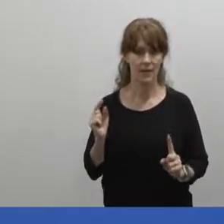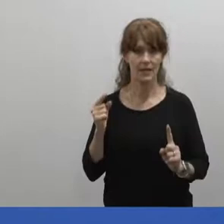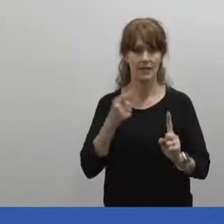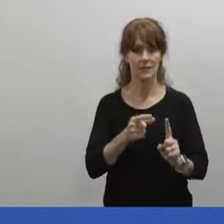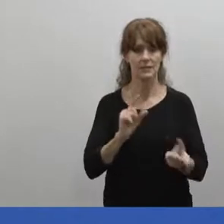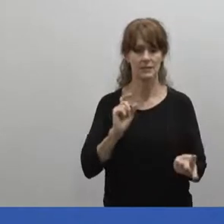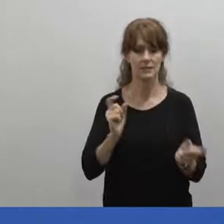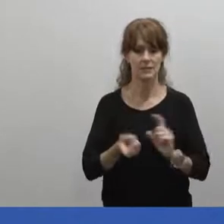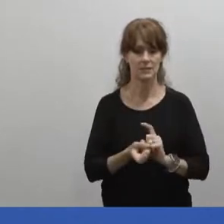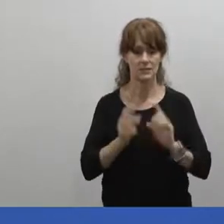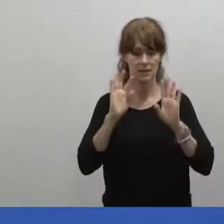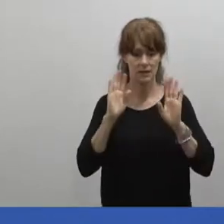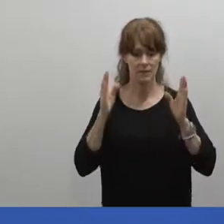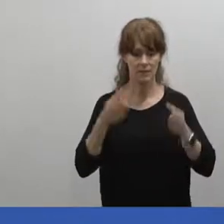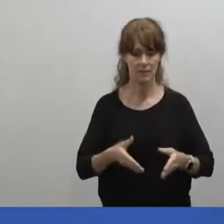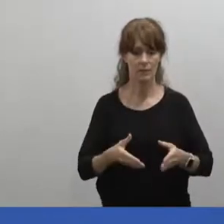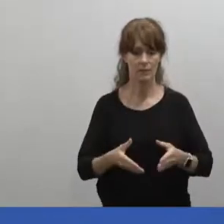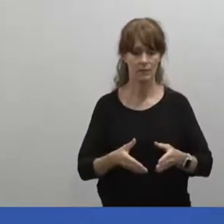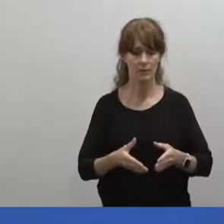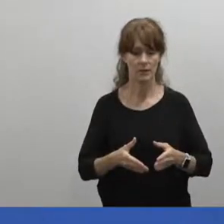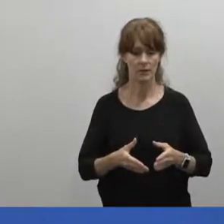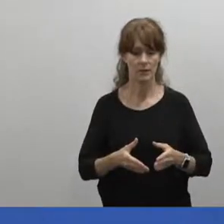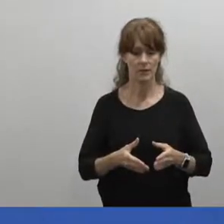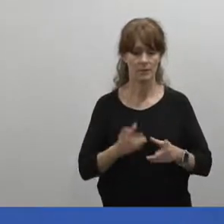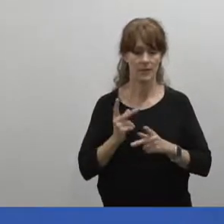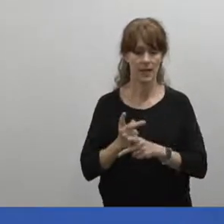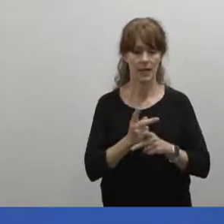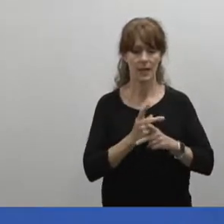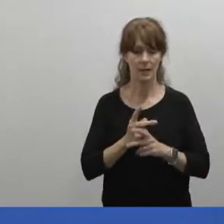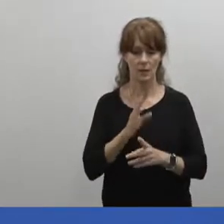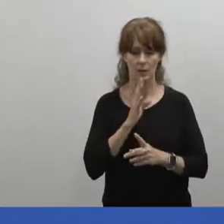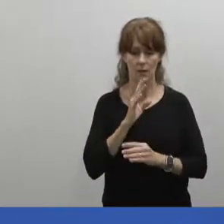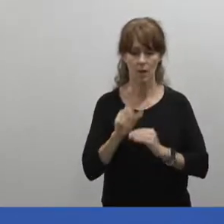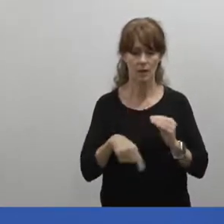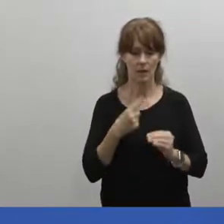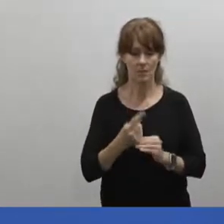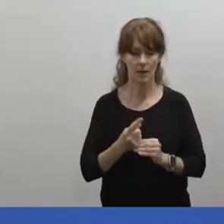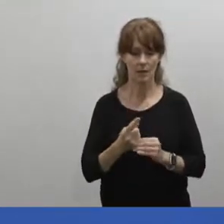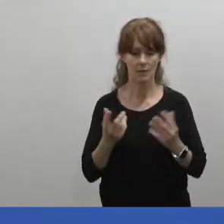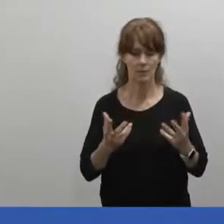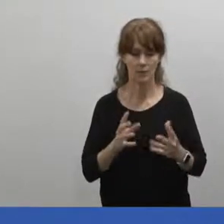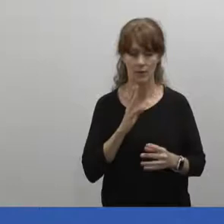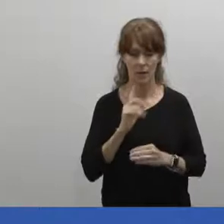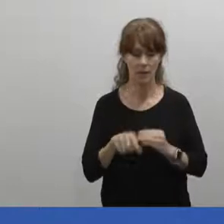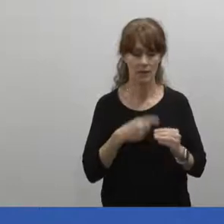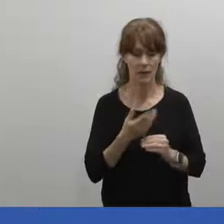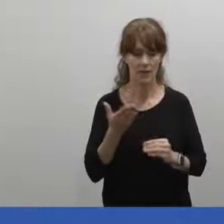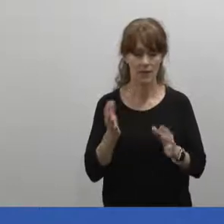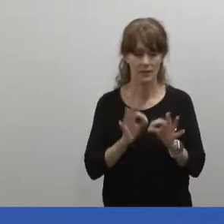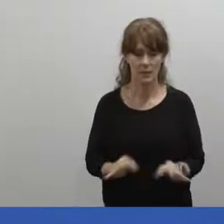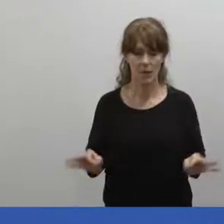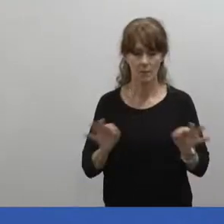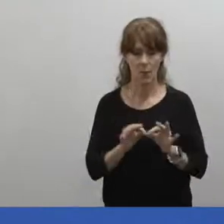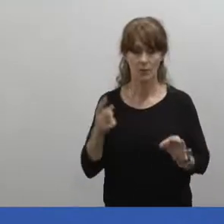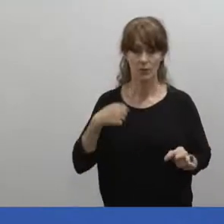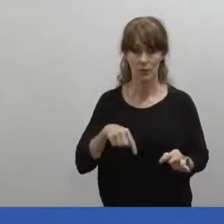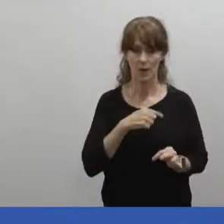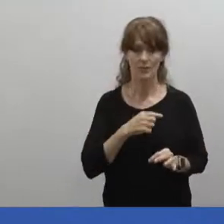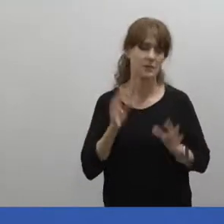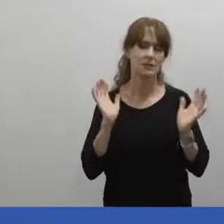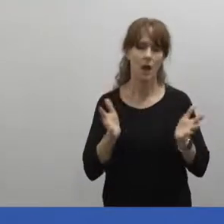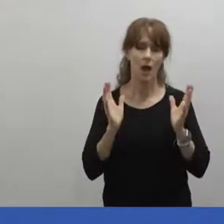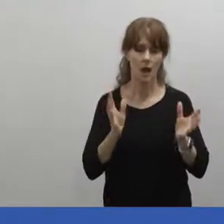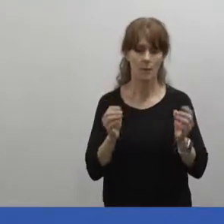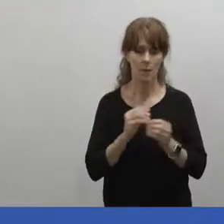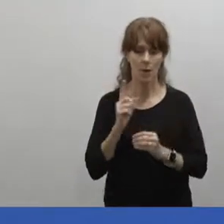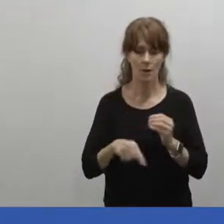Này hai cứ thả chìa cô đang đại dương thuê cả bất đau âm bị cách ca xâm rạp cả nạc cà mạc ca xả lạ